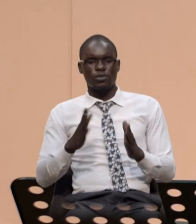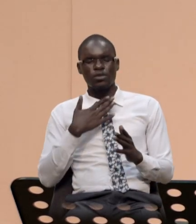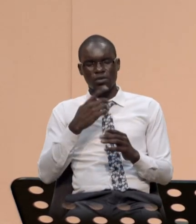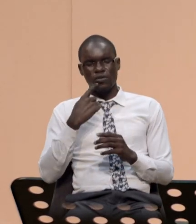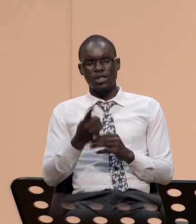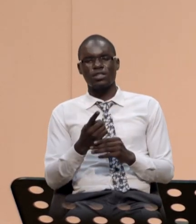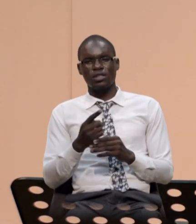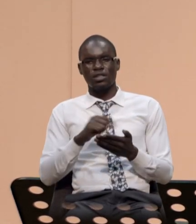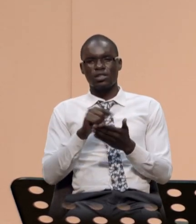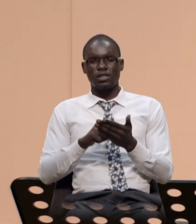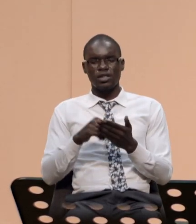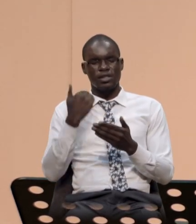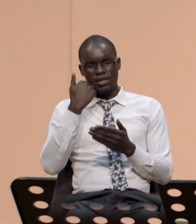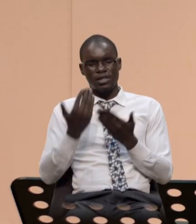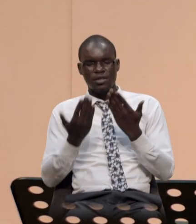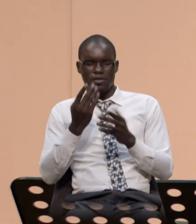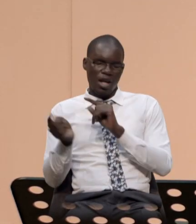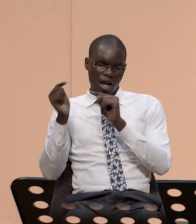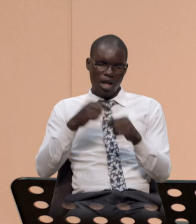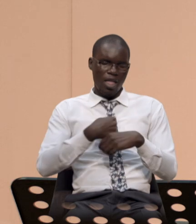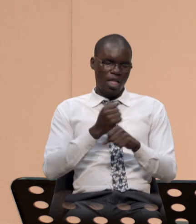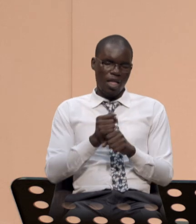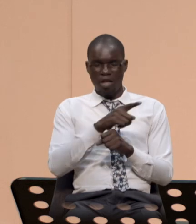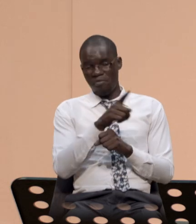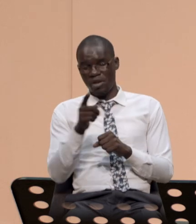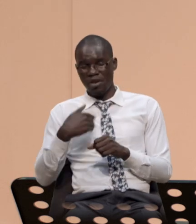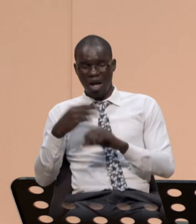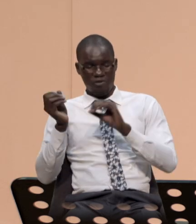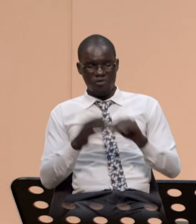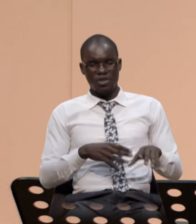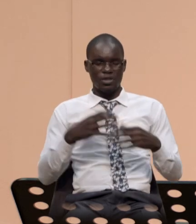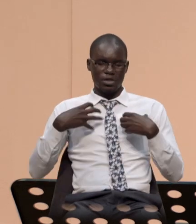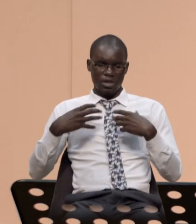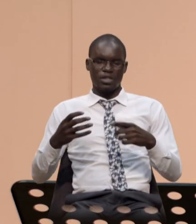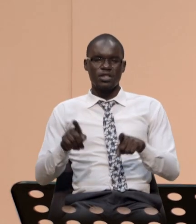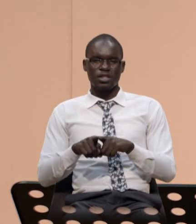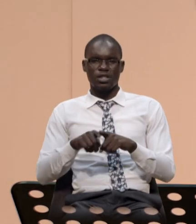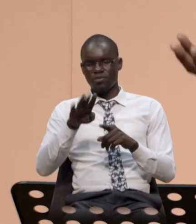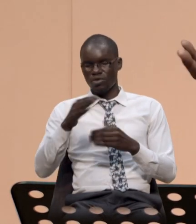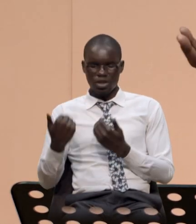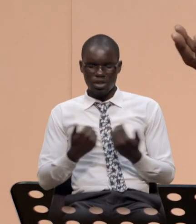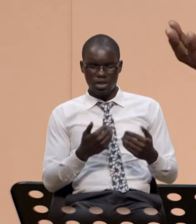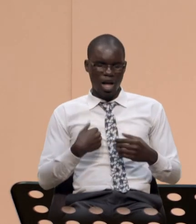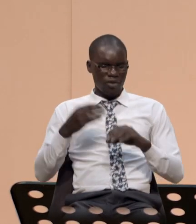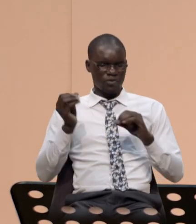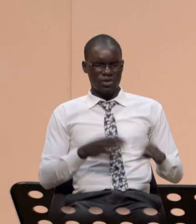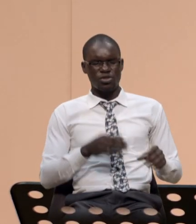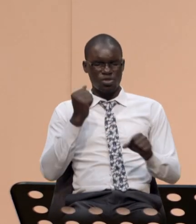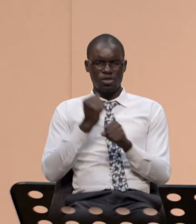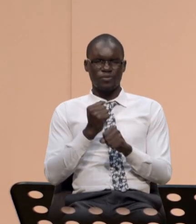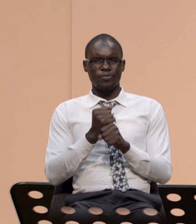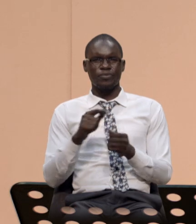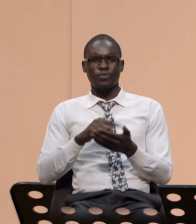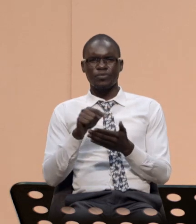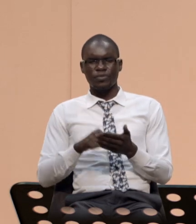nikuambie, ugonjwa huu unaweza kuja umesababisha mali yako imeenda, imesababisha watoto wako wamepoteza kazi zao,